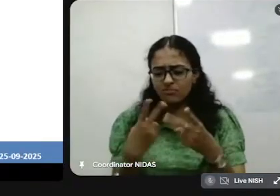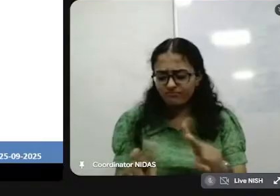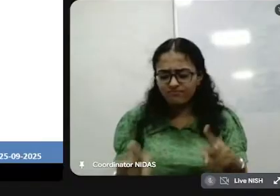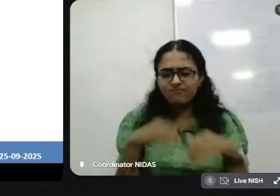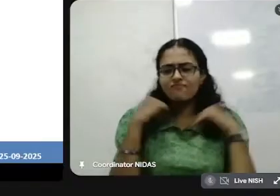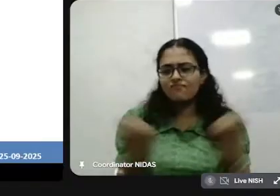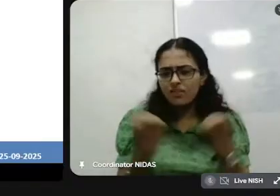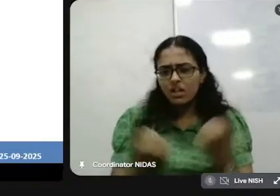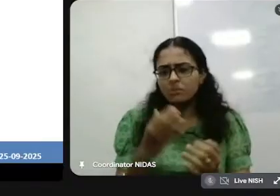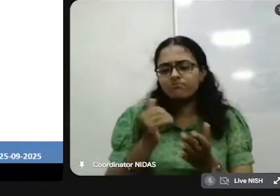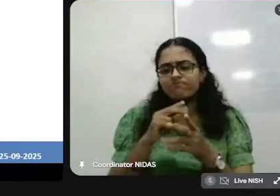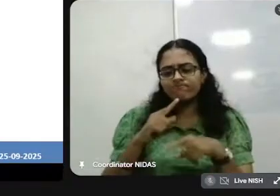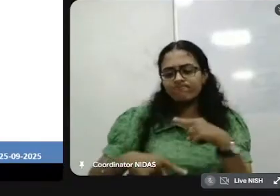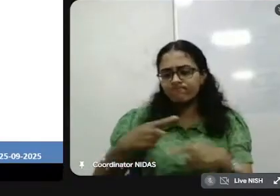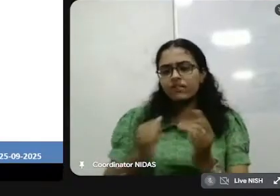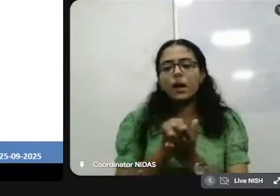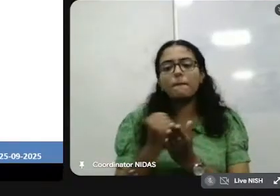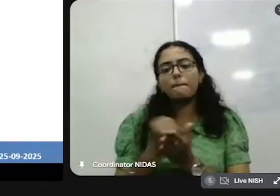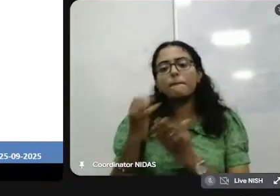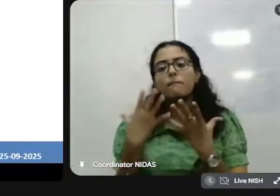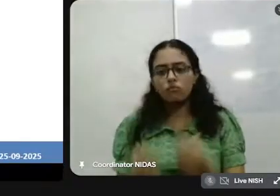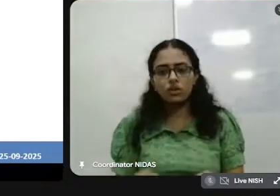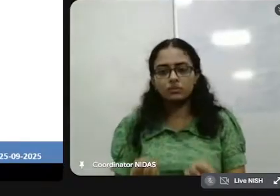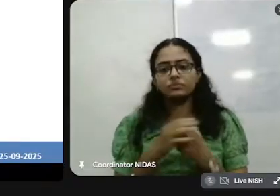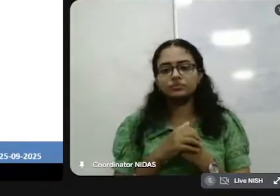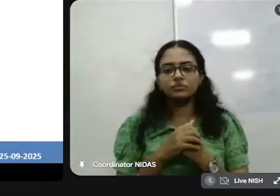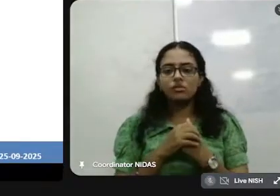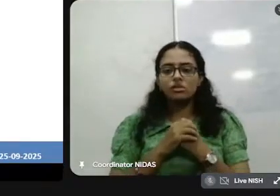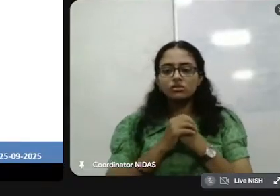നമ്മൾ പ്രാക്ടീസ് ചെയ്യുക എന്നുള്ളത് വളരെ പ്രാധാന്യം അർഹിക്കുന്ന കാര്യമാണ്.